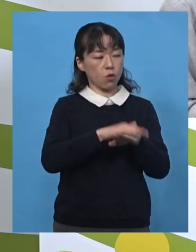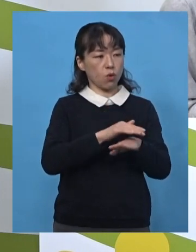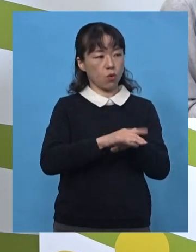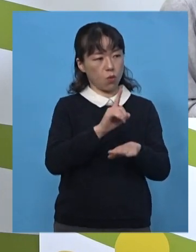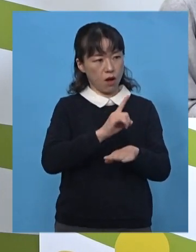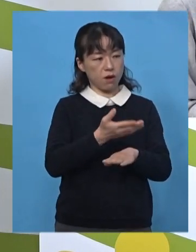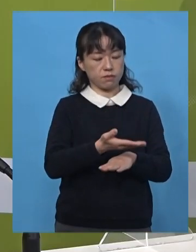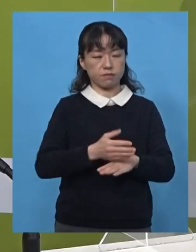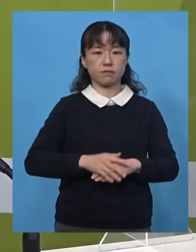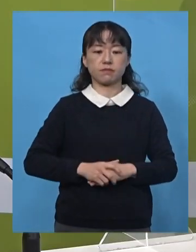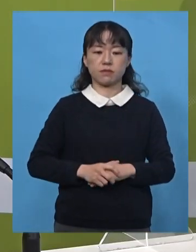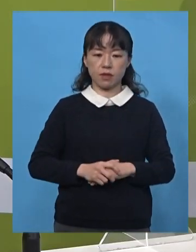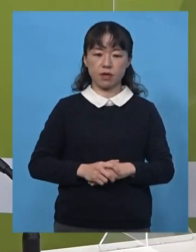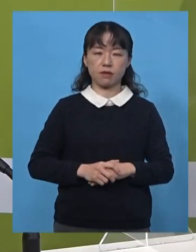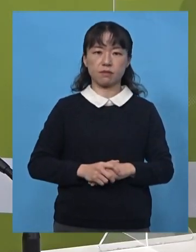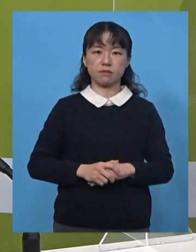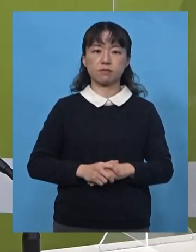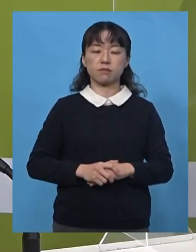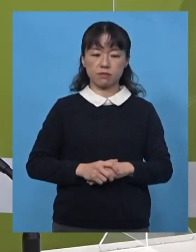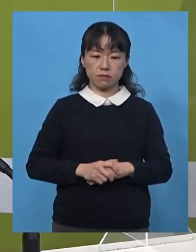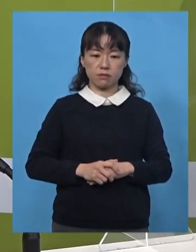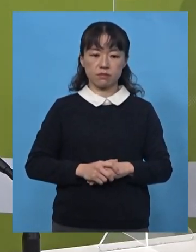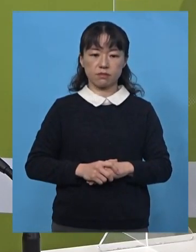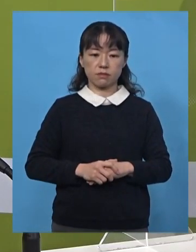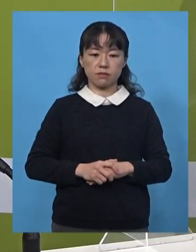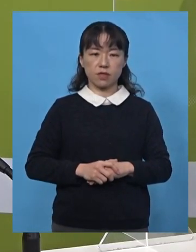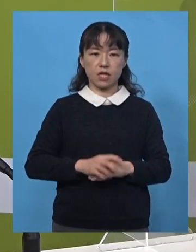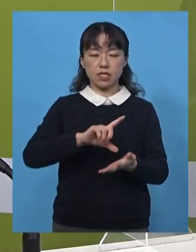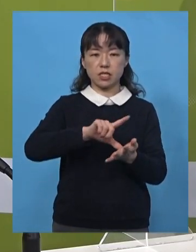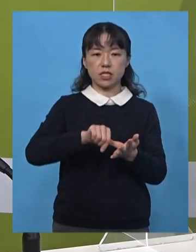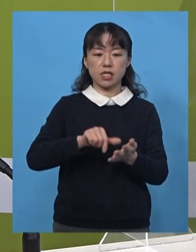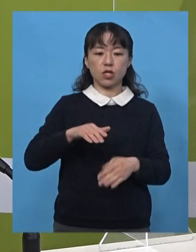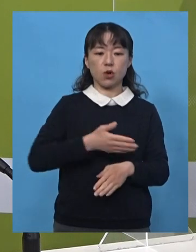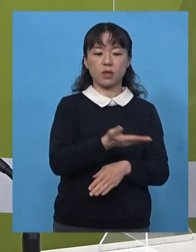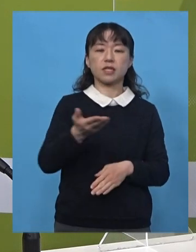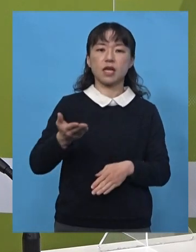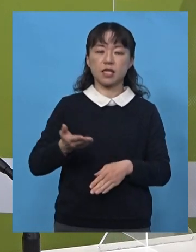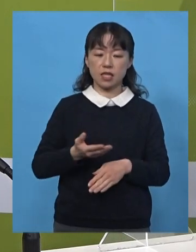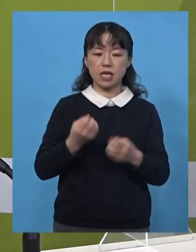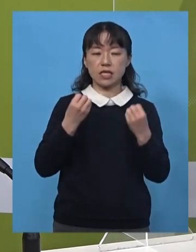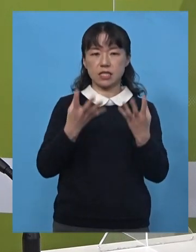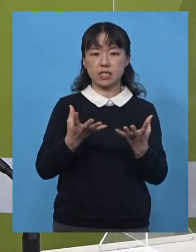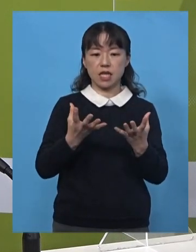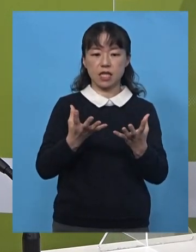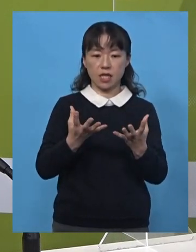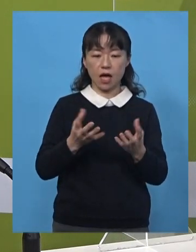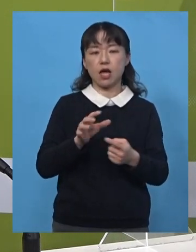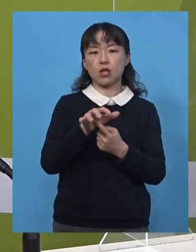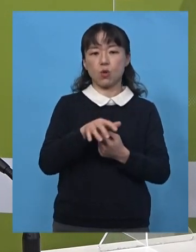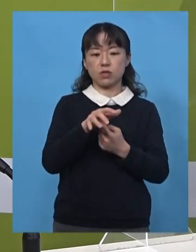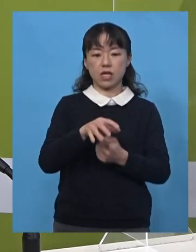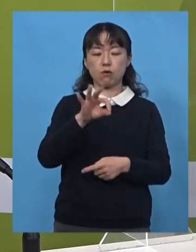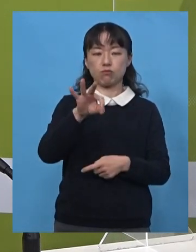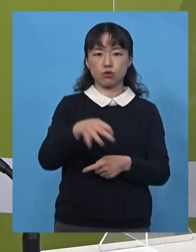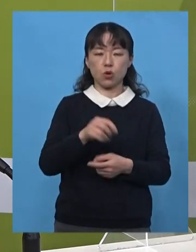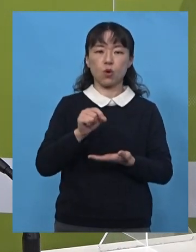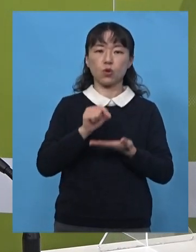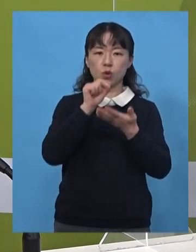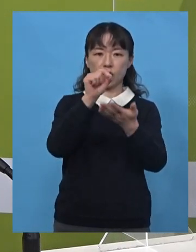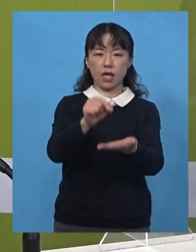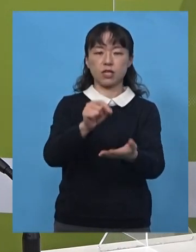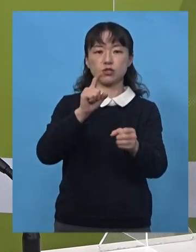でしょうか。 はい、東近江アグリステーションでは、地元の皆さんに新鮮な農産物をお